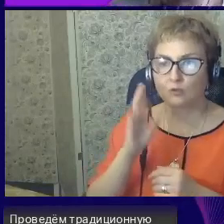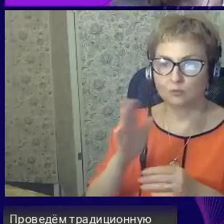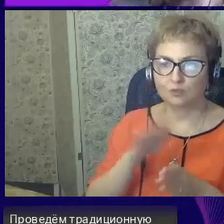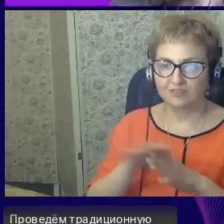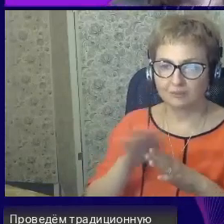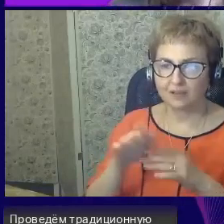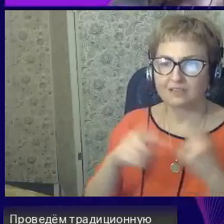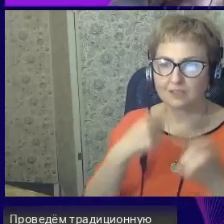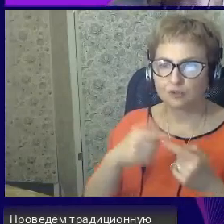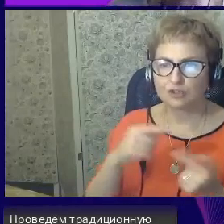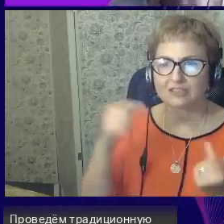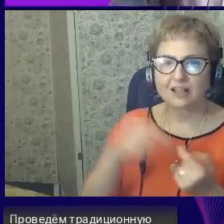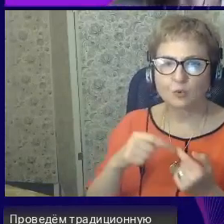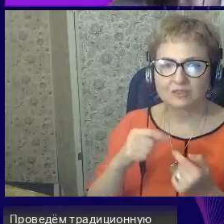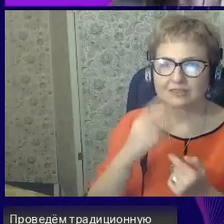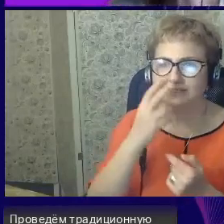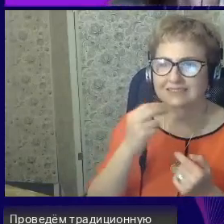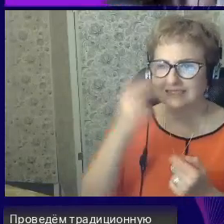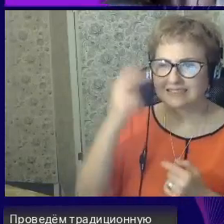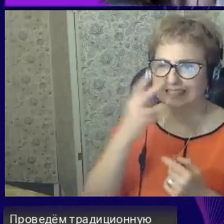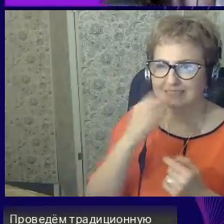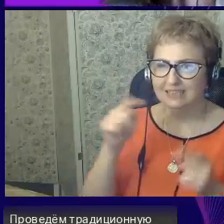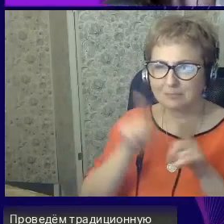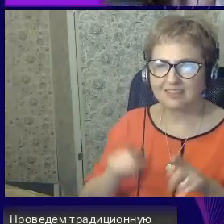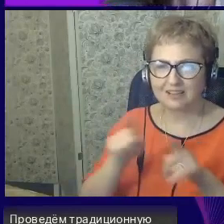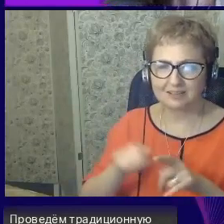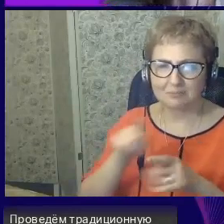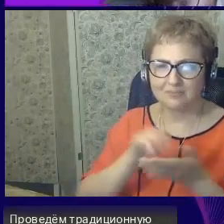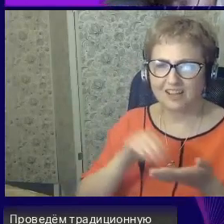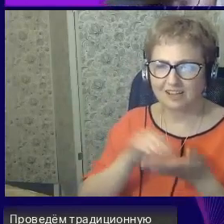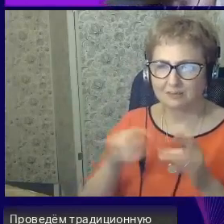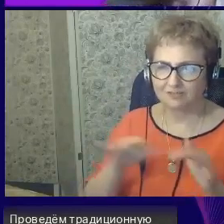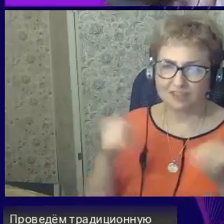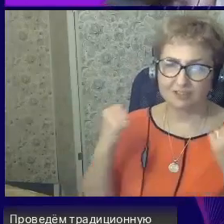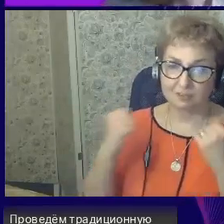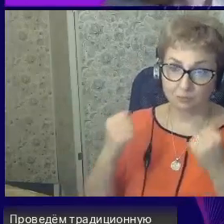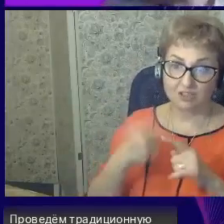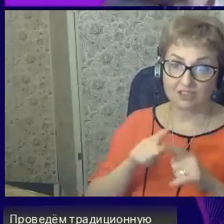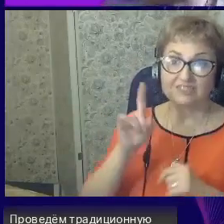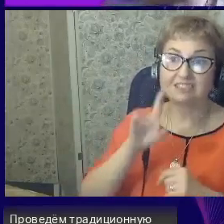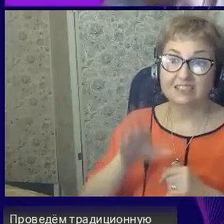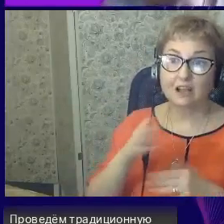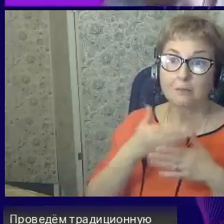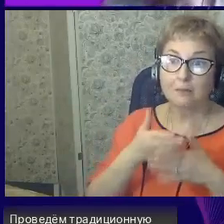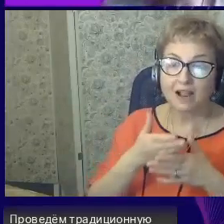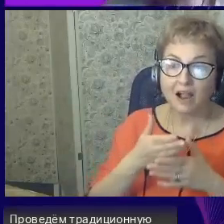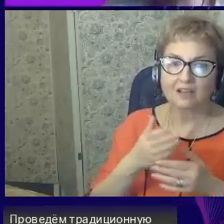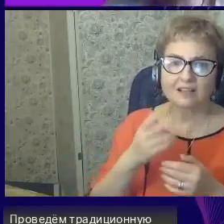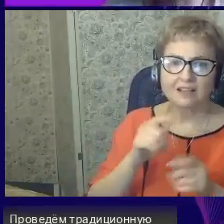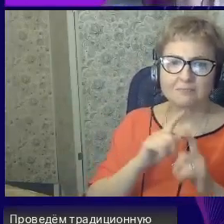ее выполнять. Следующий момент – склонность к стереотипии и точному повторению движений. Но это в спорте всегда